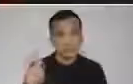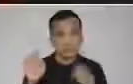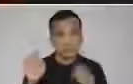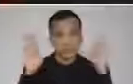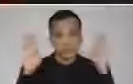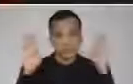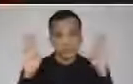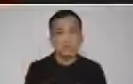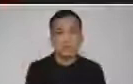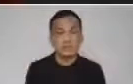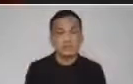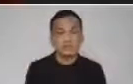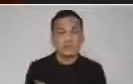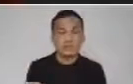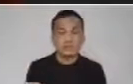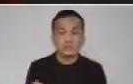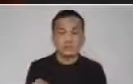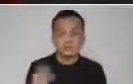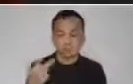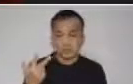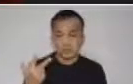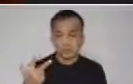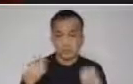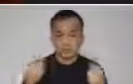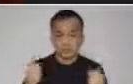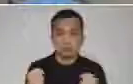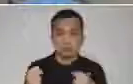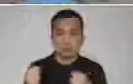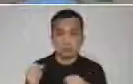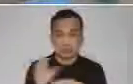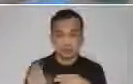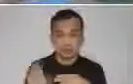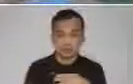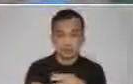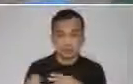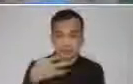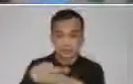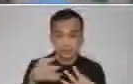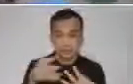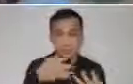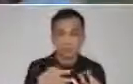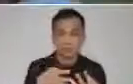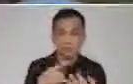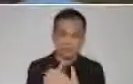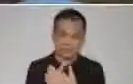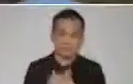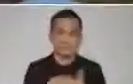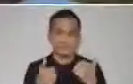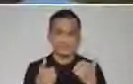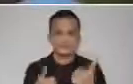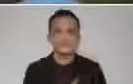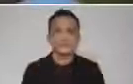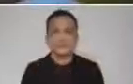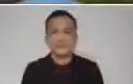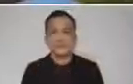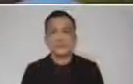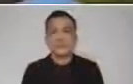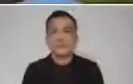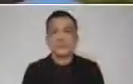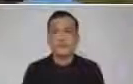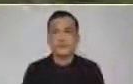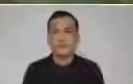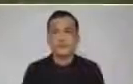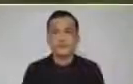Manila. Ayon kay Agriculture Assistant Secretary Noel Reyes, inabot ng 30 taon ang Espanya bago nila na-control ang